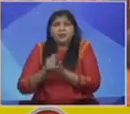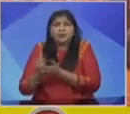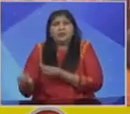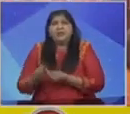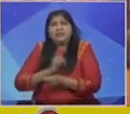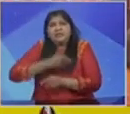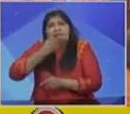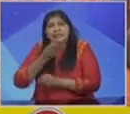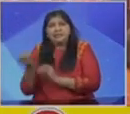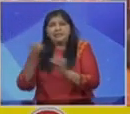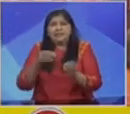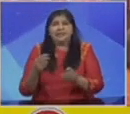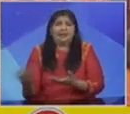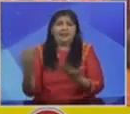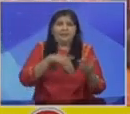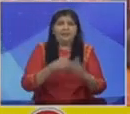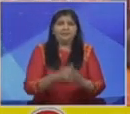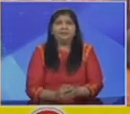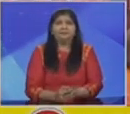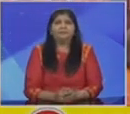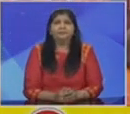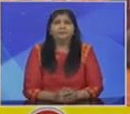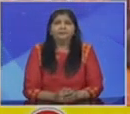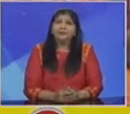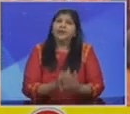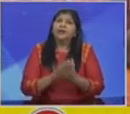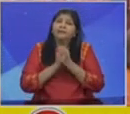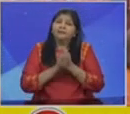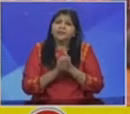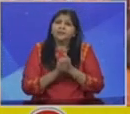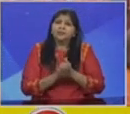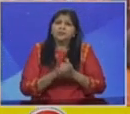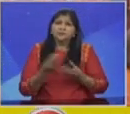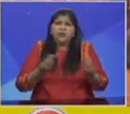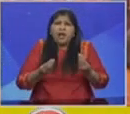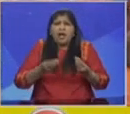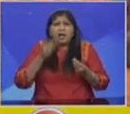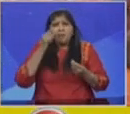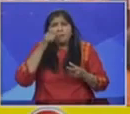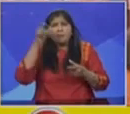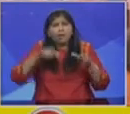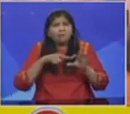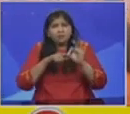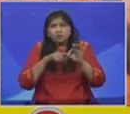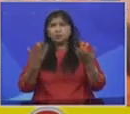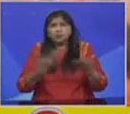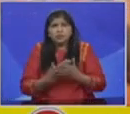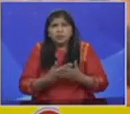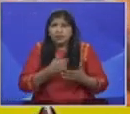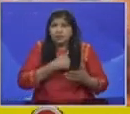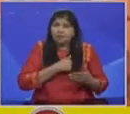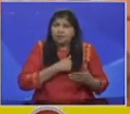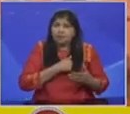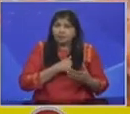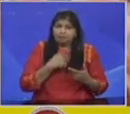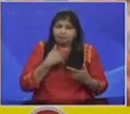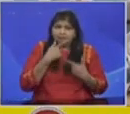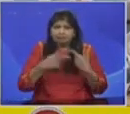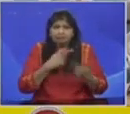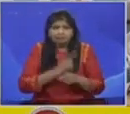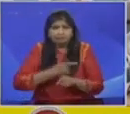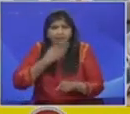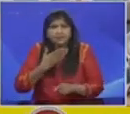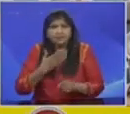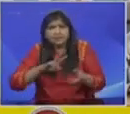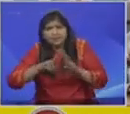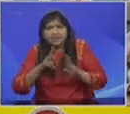करें। साथियों, कभी कभी बहुत छोटा और साधारण सा सवाल भी मन को झकझोर जाता है।